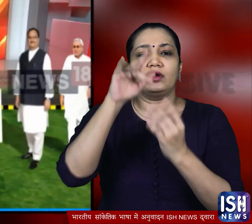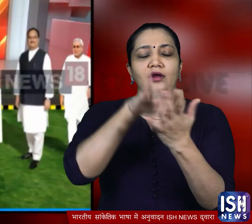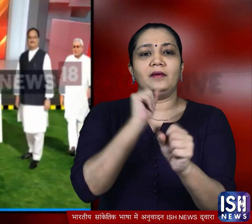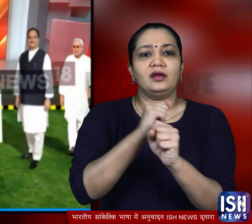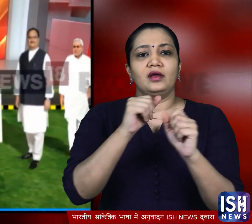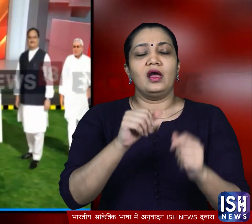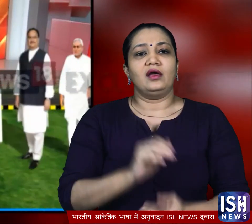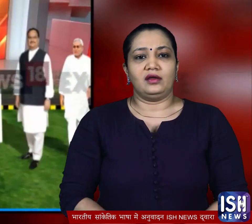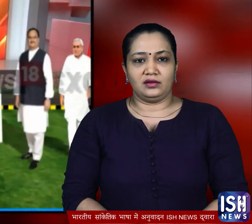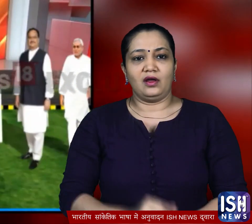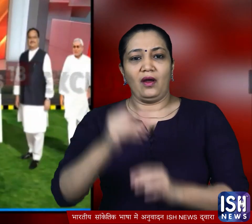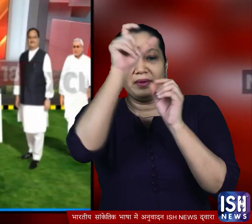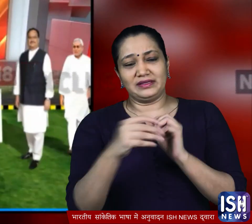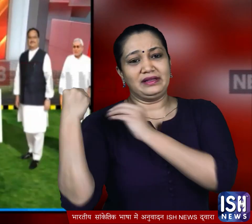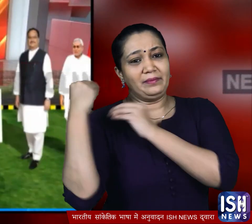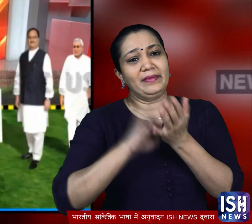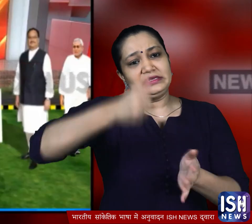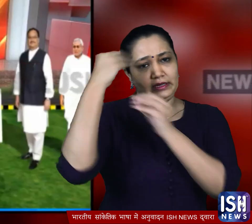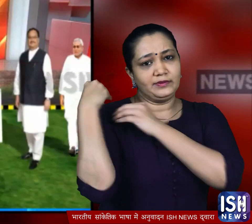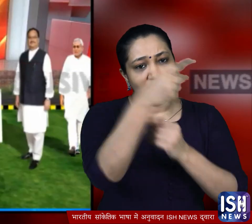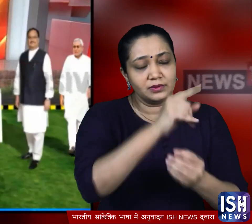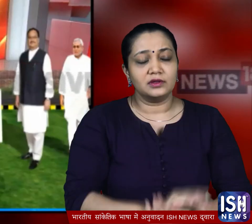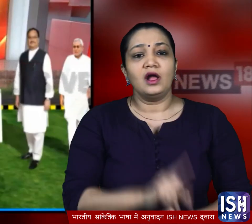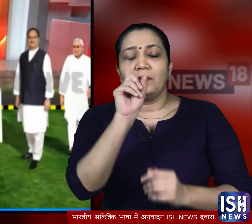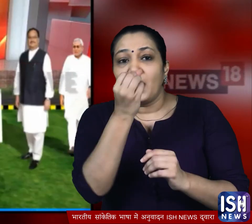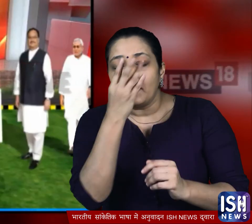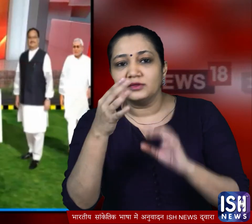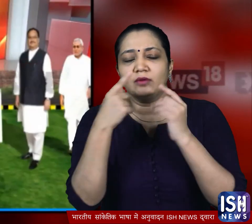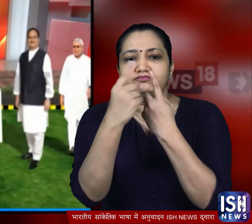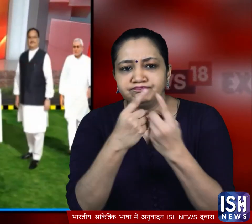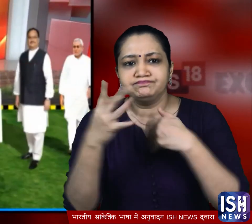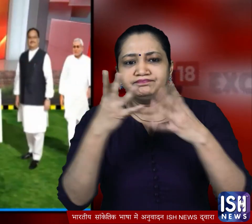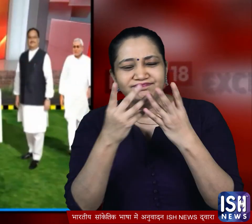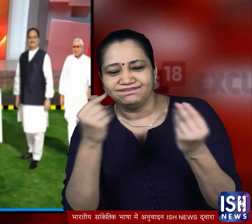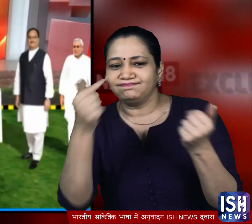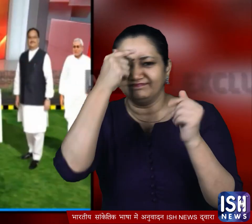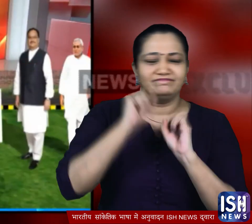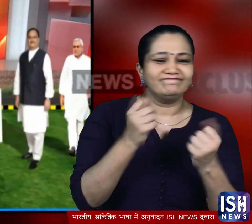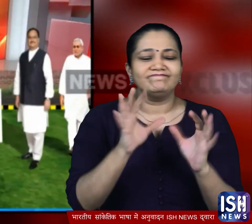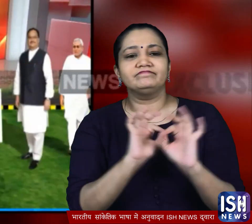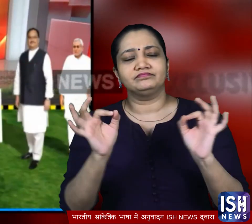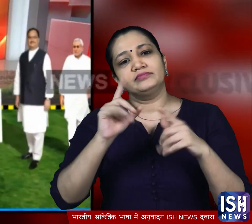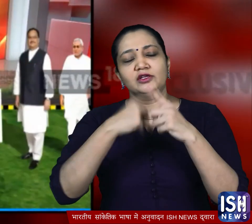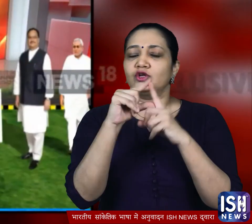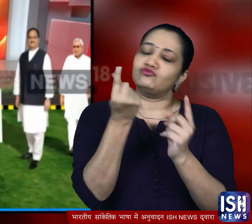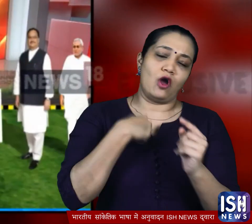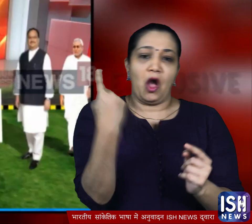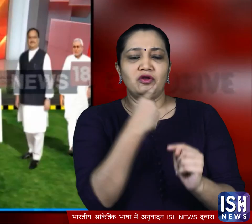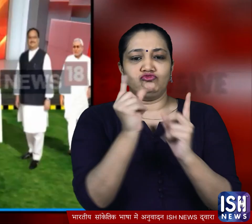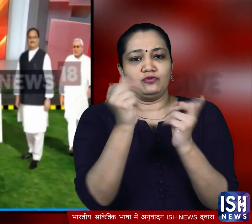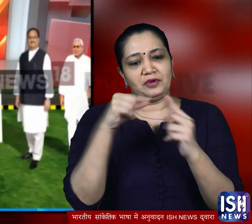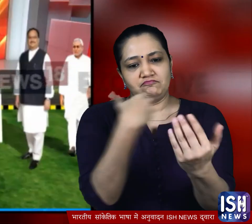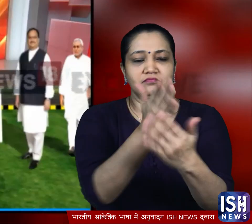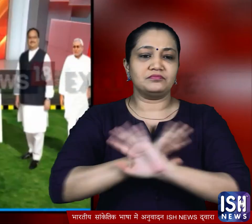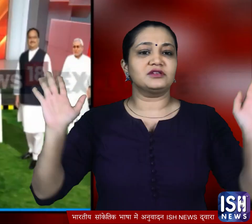केंद्रीय मंत्री आरसीपी सिंह को सौंपा था। लेकिन बीजेपी के साथ कोई बात नहीं बन सकी, जिसके बाद जेडीयू ने उत्तर प्रदेश में अकेले